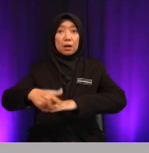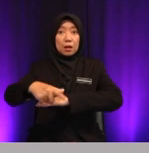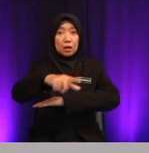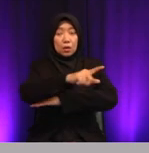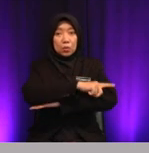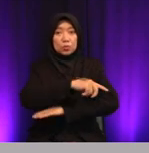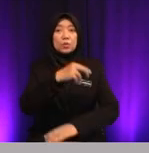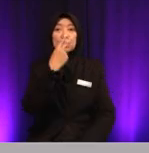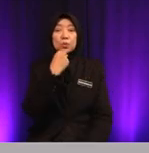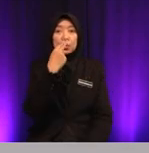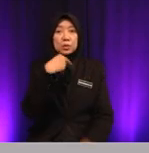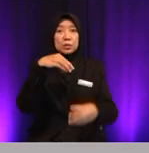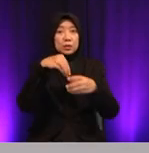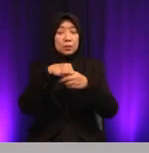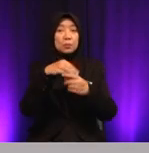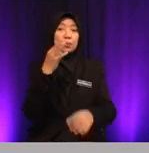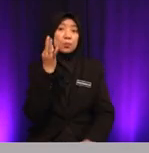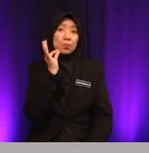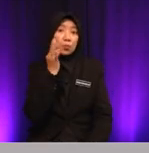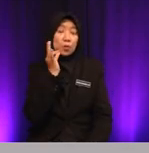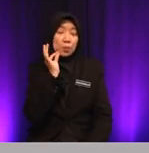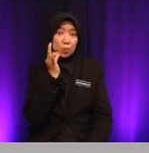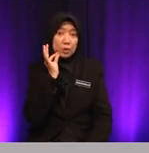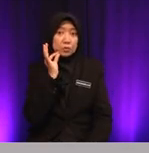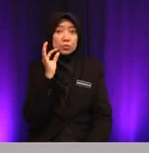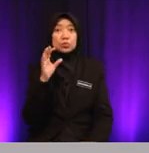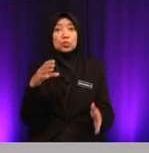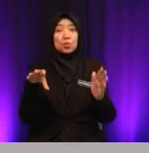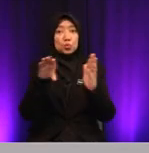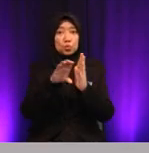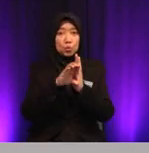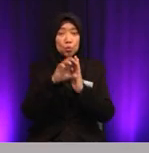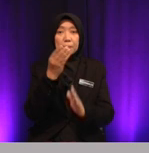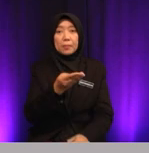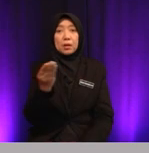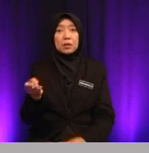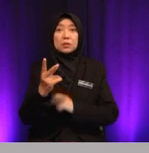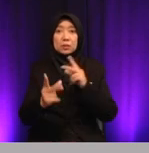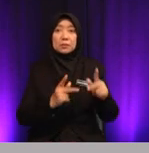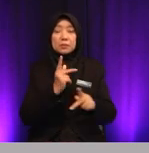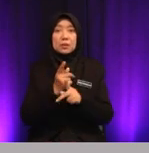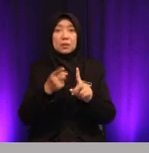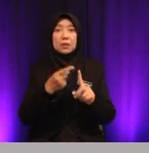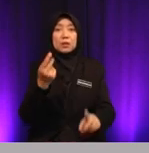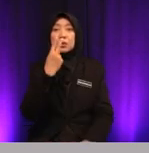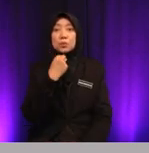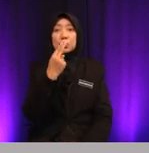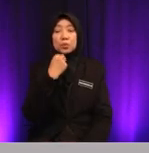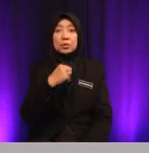ini adalah buah-buahan Oke contoh bahan kimia daripada gula kemudian